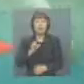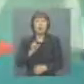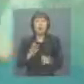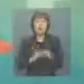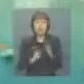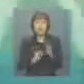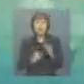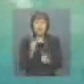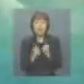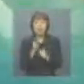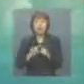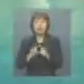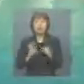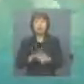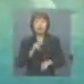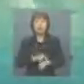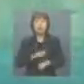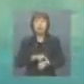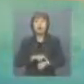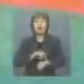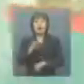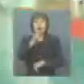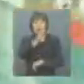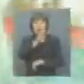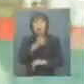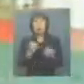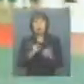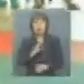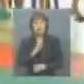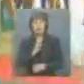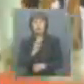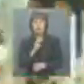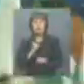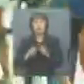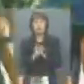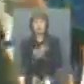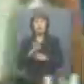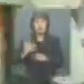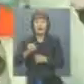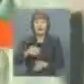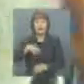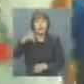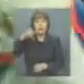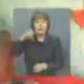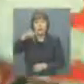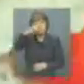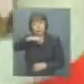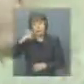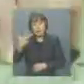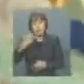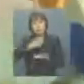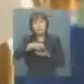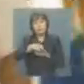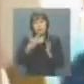ทองตั้งแต่เวลา16นาฬิกาเป็นต้นไปวิริยะตันนุกุลกิจไทย PBS รายงานจากจังหวัดอุบลราชธานี